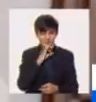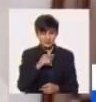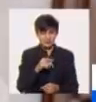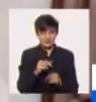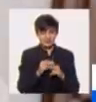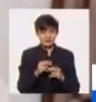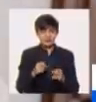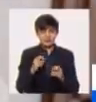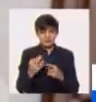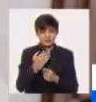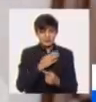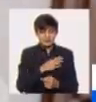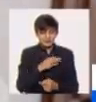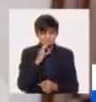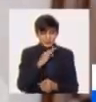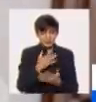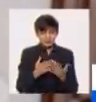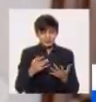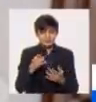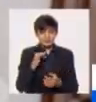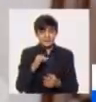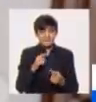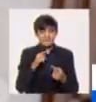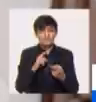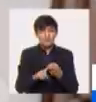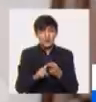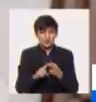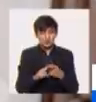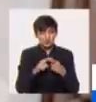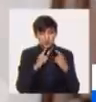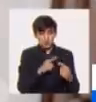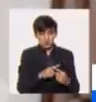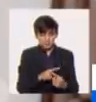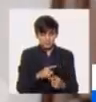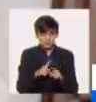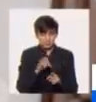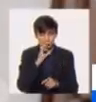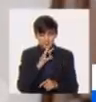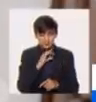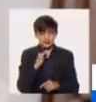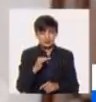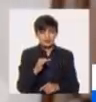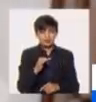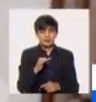қызметі, бізге келгендегі іс-әрекеті ол вирусқа қарсы күрес. Вирустың